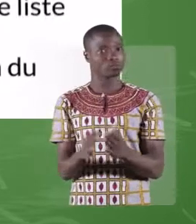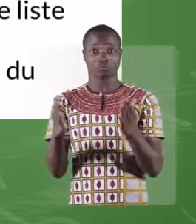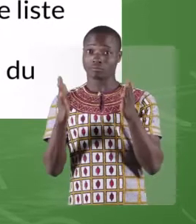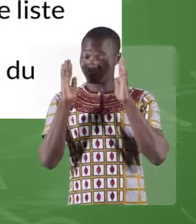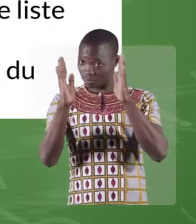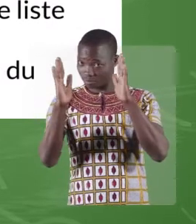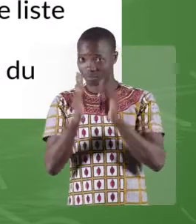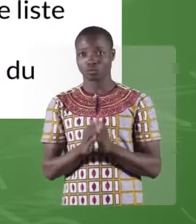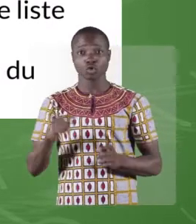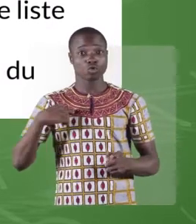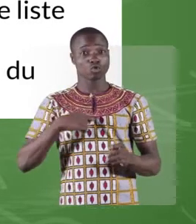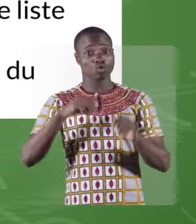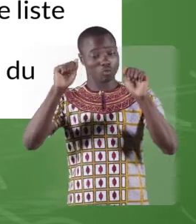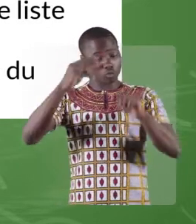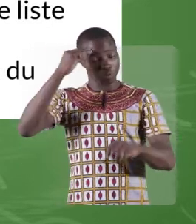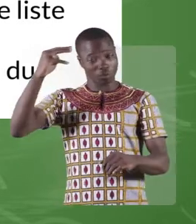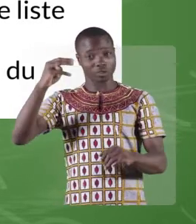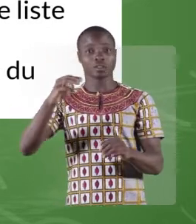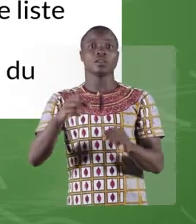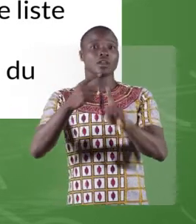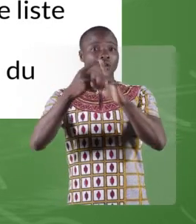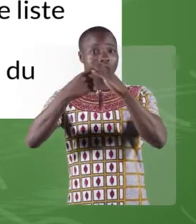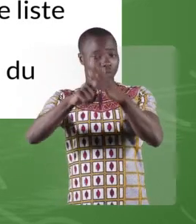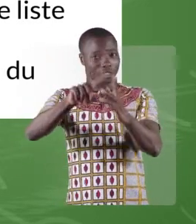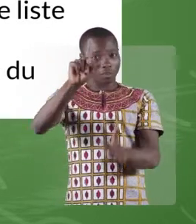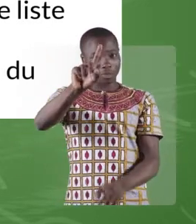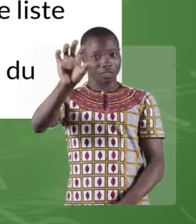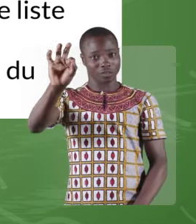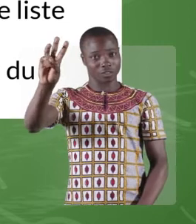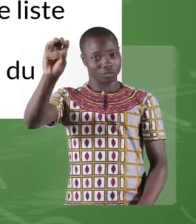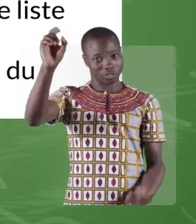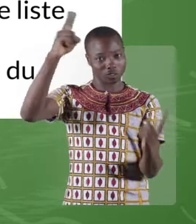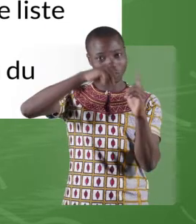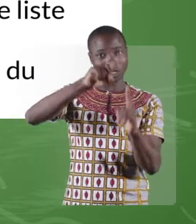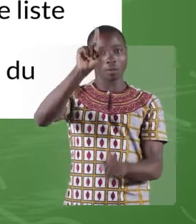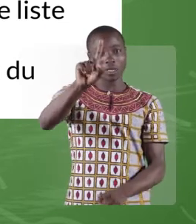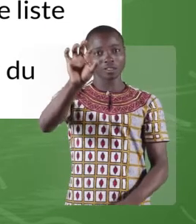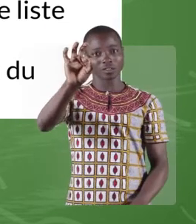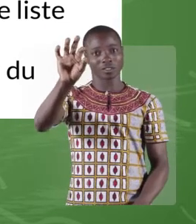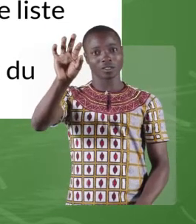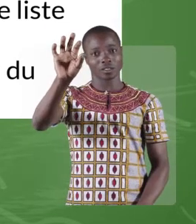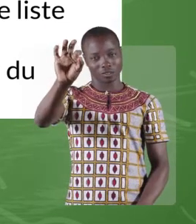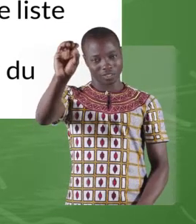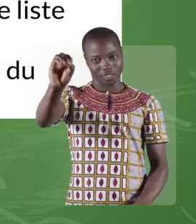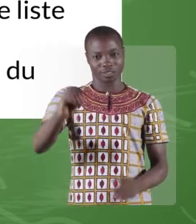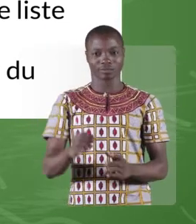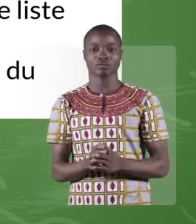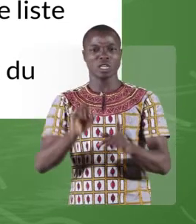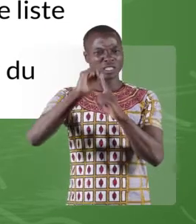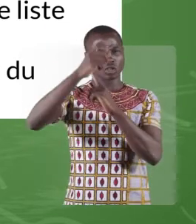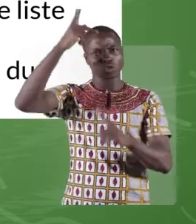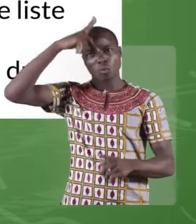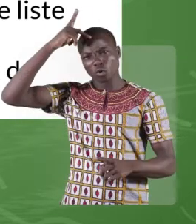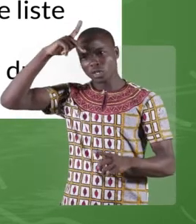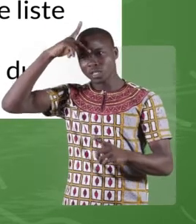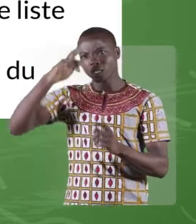Nous pouvons retenir que de 1960 à 1990, la vie politique est